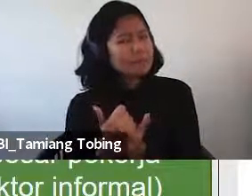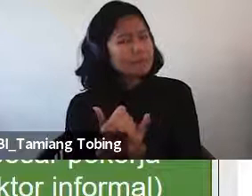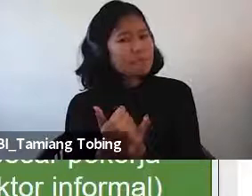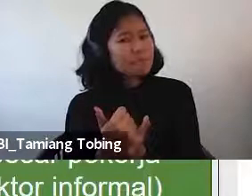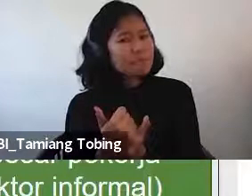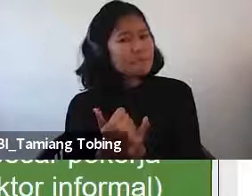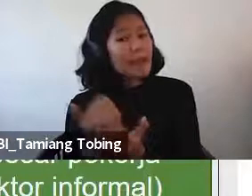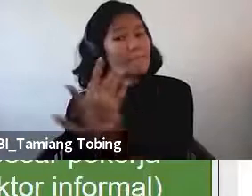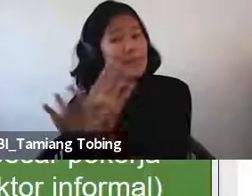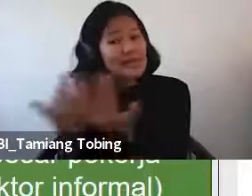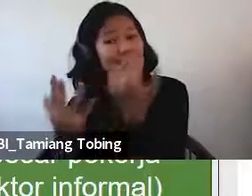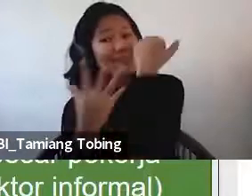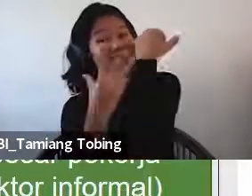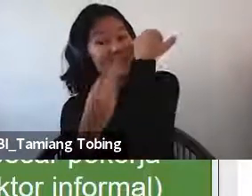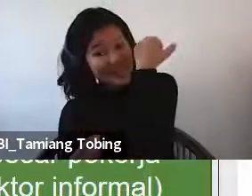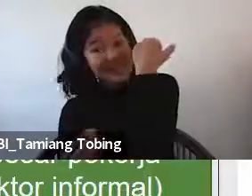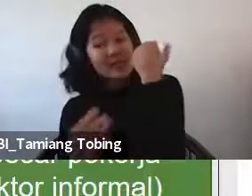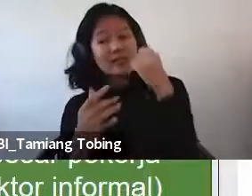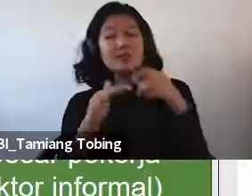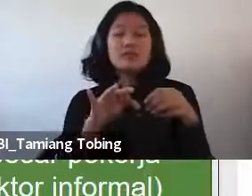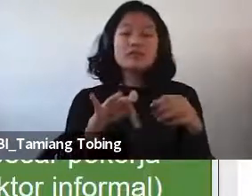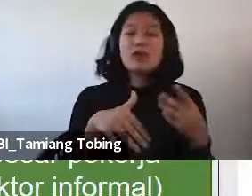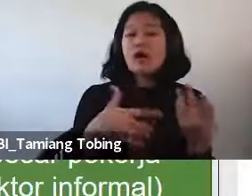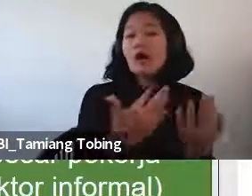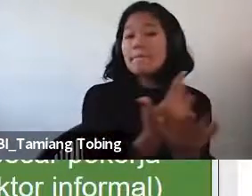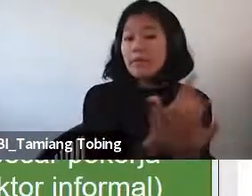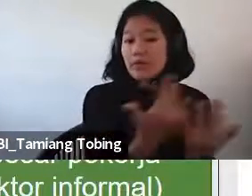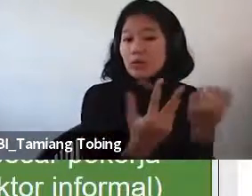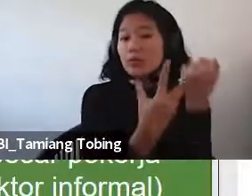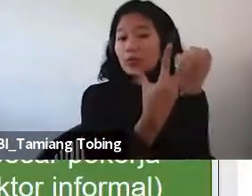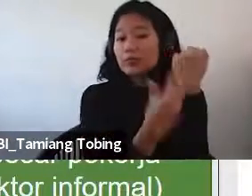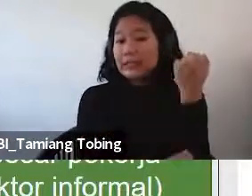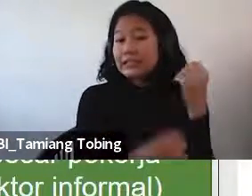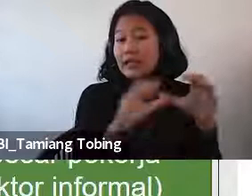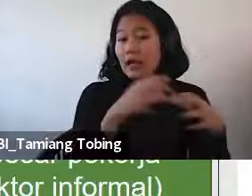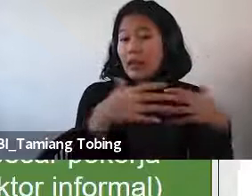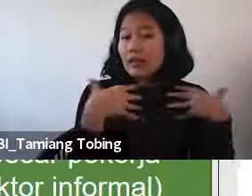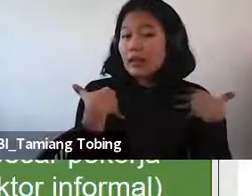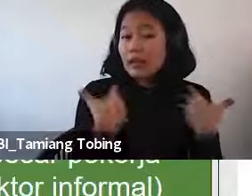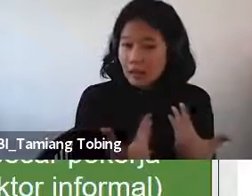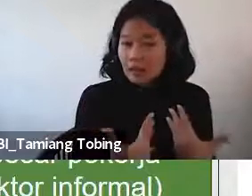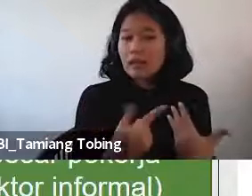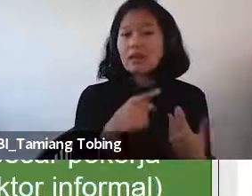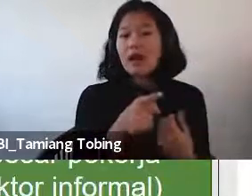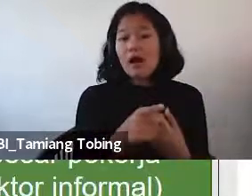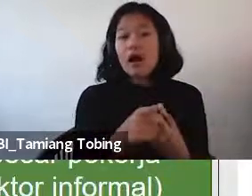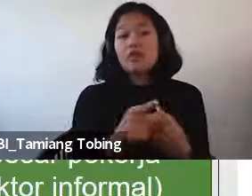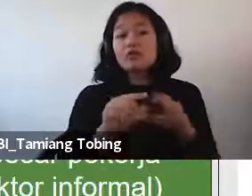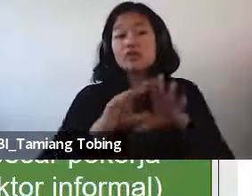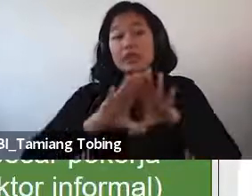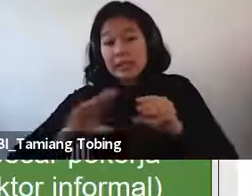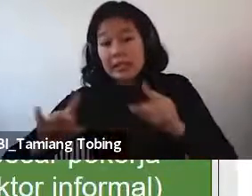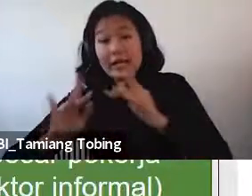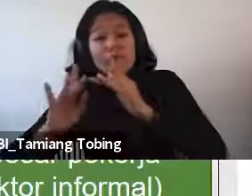masyarakat miskin, penduduk miskin, yang rentan miskin, dan mereka bekerja di sektor